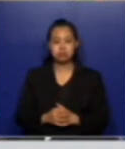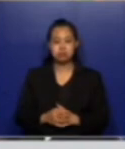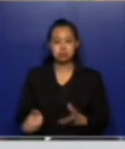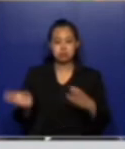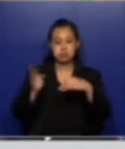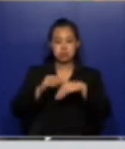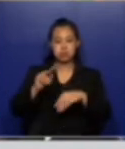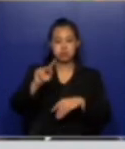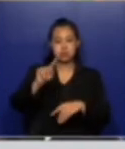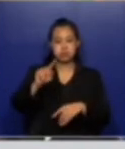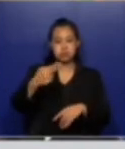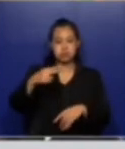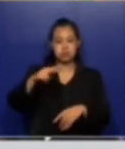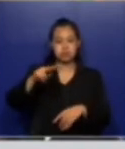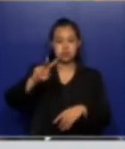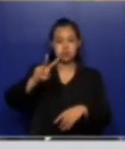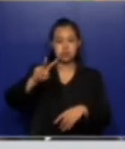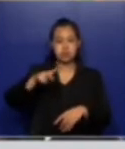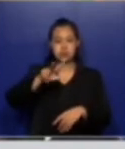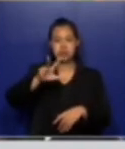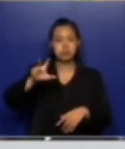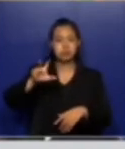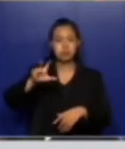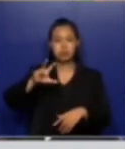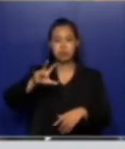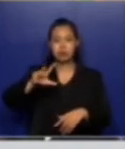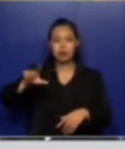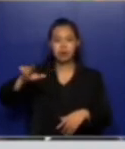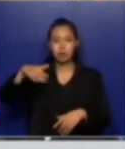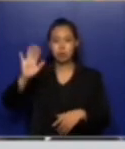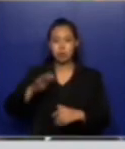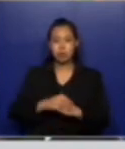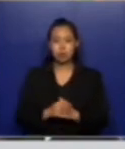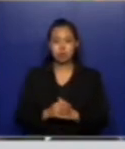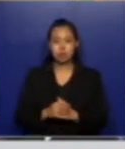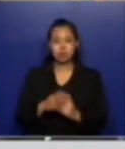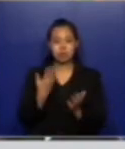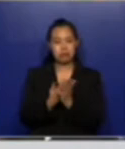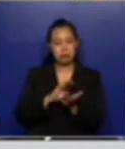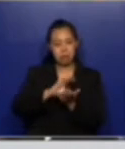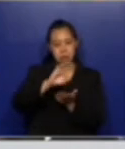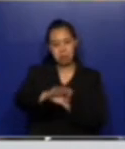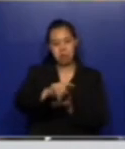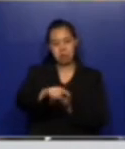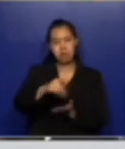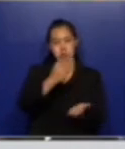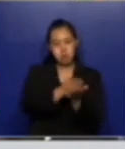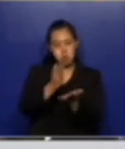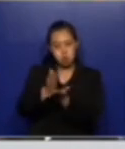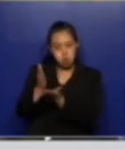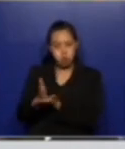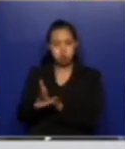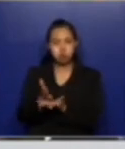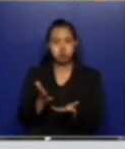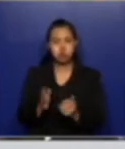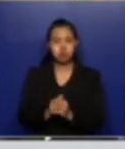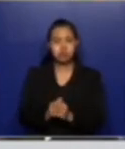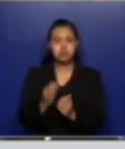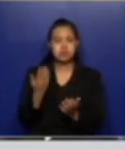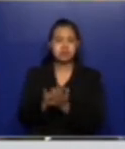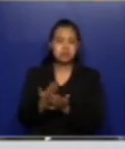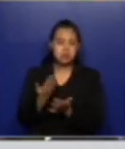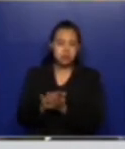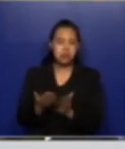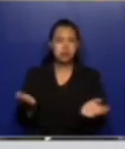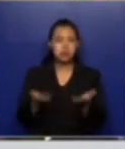านเห็นไหมครับงบลงทุนต่างๆหยุดก่อนนะครับเราต้องเทมาก